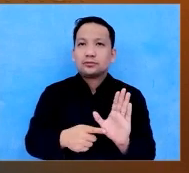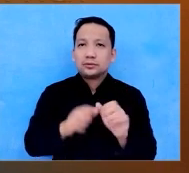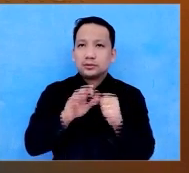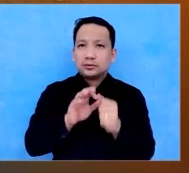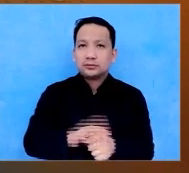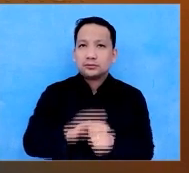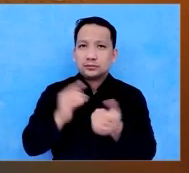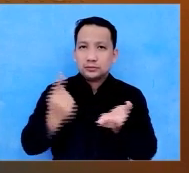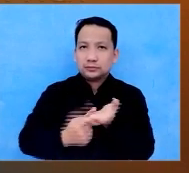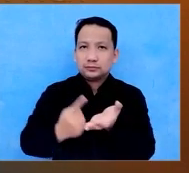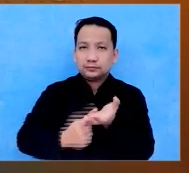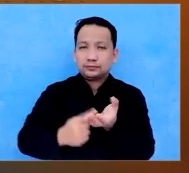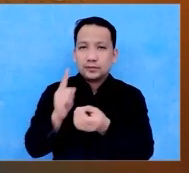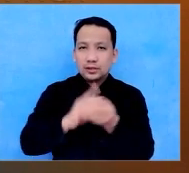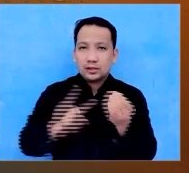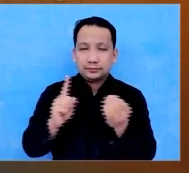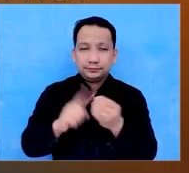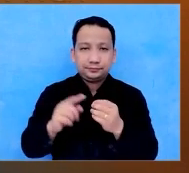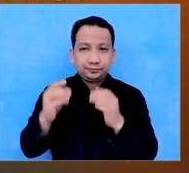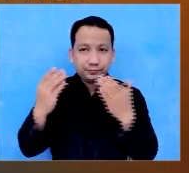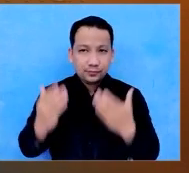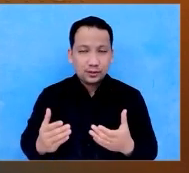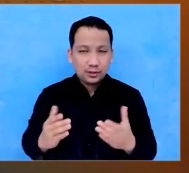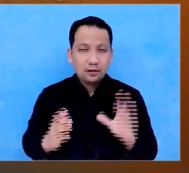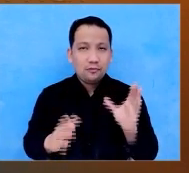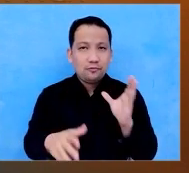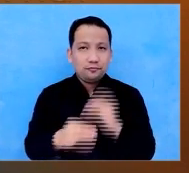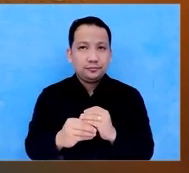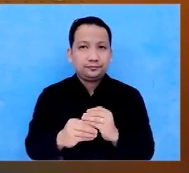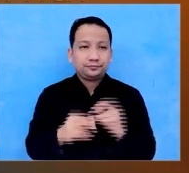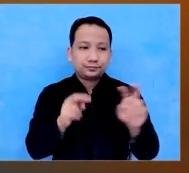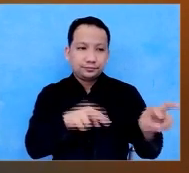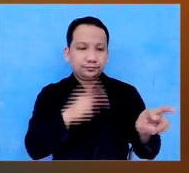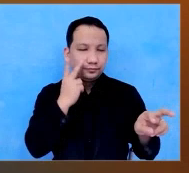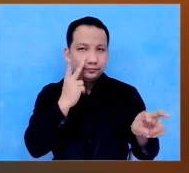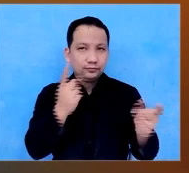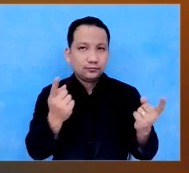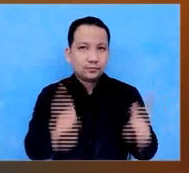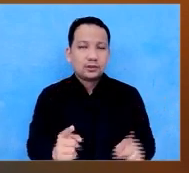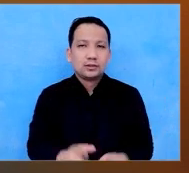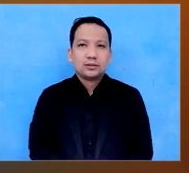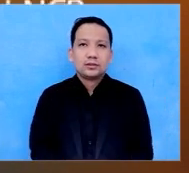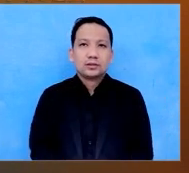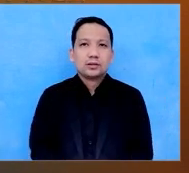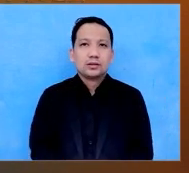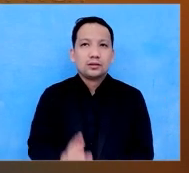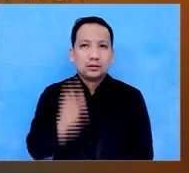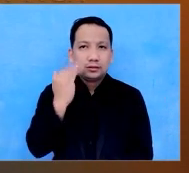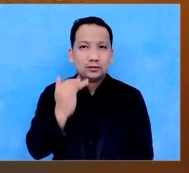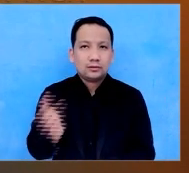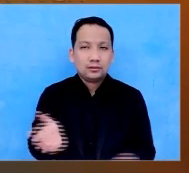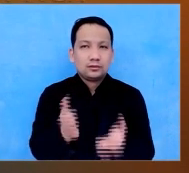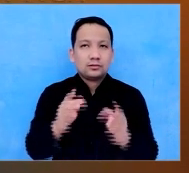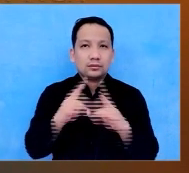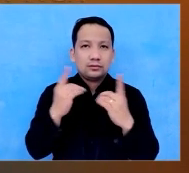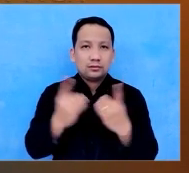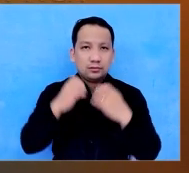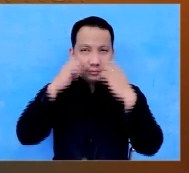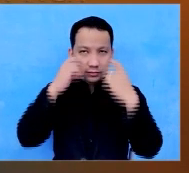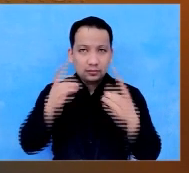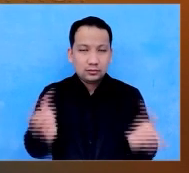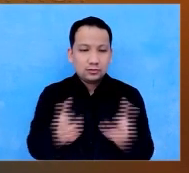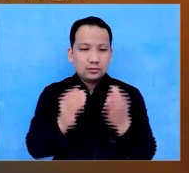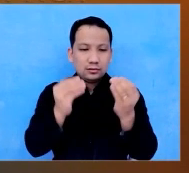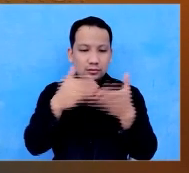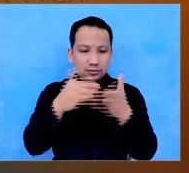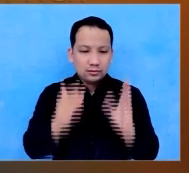debriefing session para sa mga estudyante at guro na nakasaksi sa pangyayari. Dahil dito, hinihikayat ng DepEd ang mga guro,